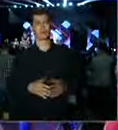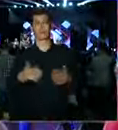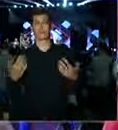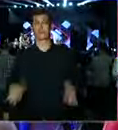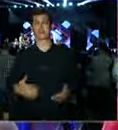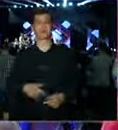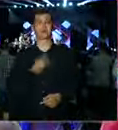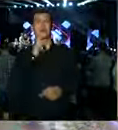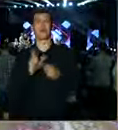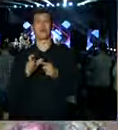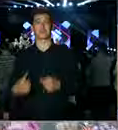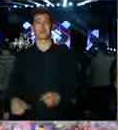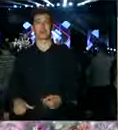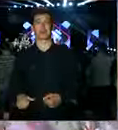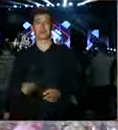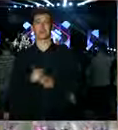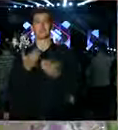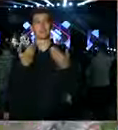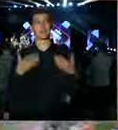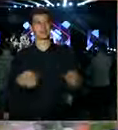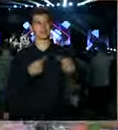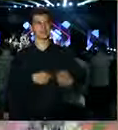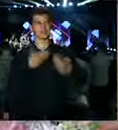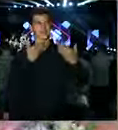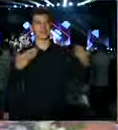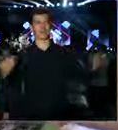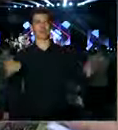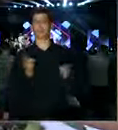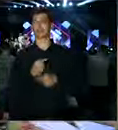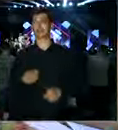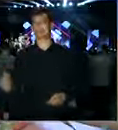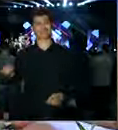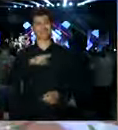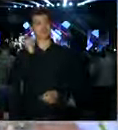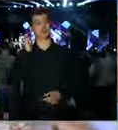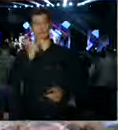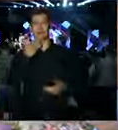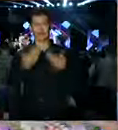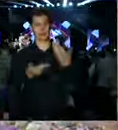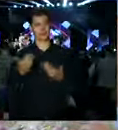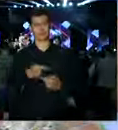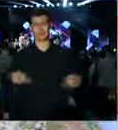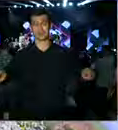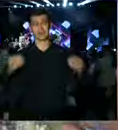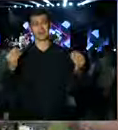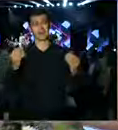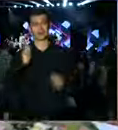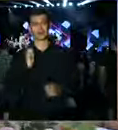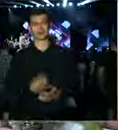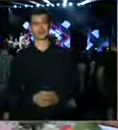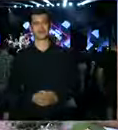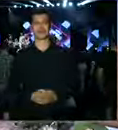mi słów, ale bardzo wszystkim serdecznie dziękuję. Zwłaszcza dziewczynom gratuluję, bo są naprawdę fantastyczne.